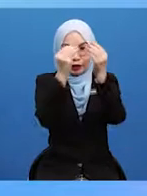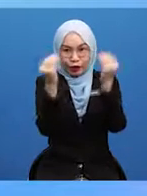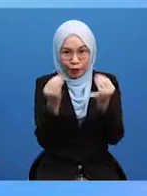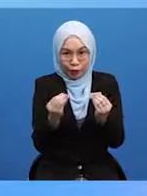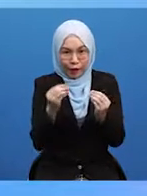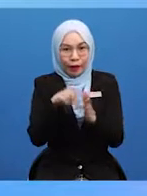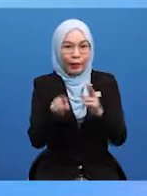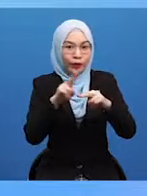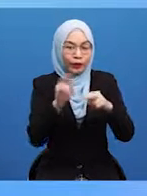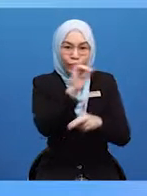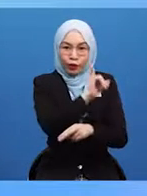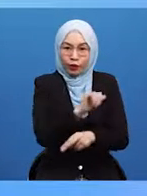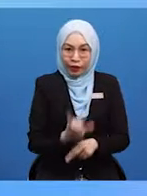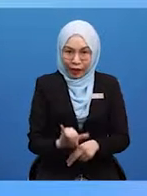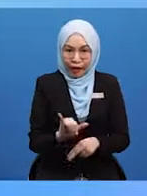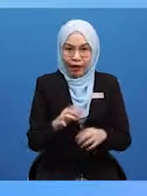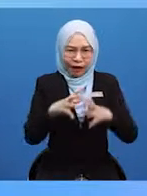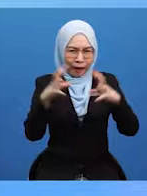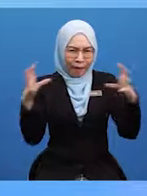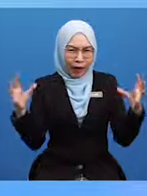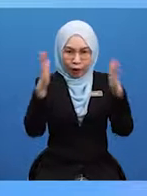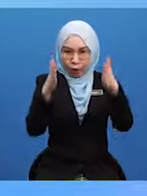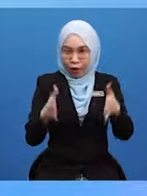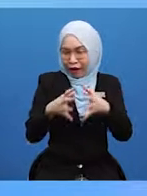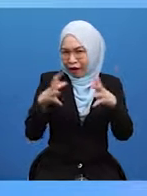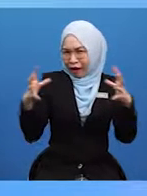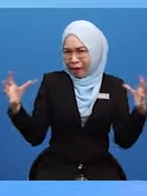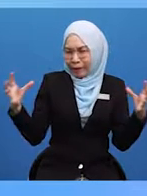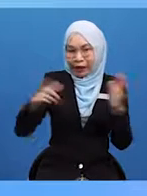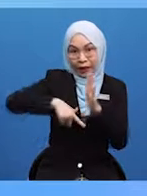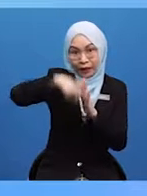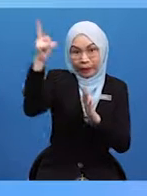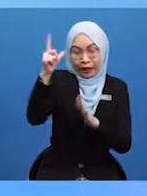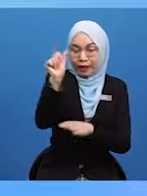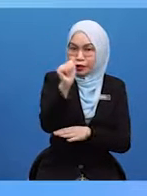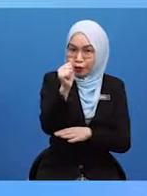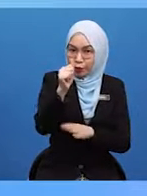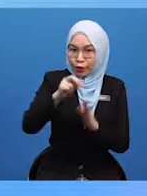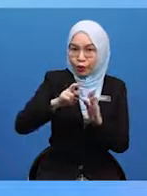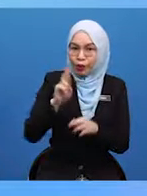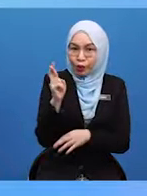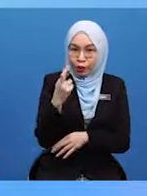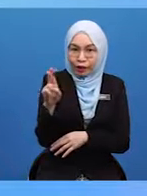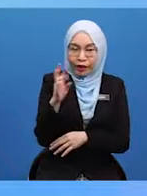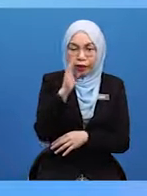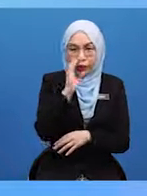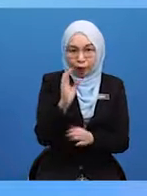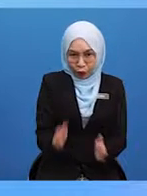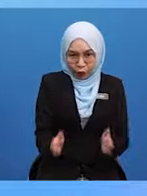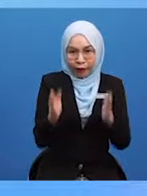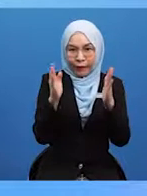padat, iaitu melebihi 10,000 orang.